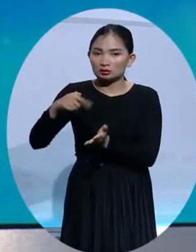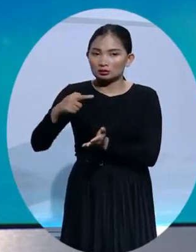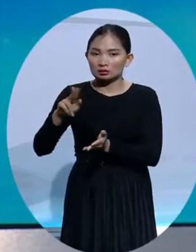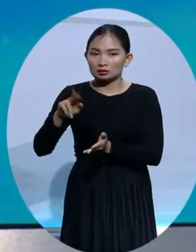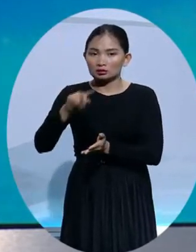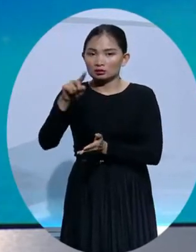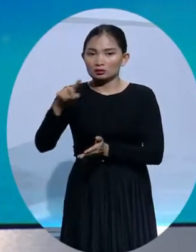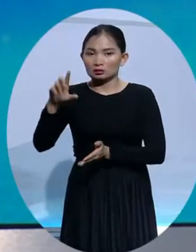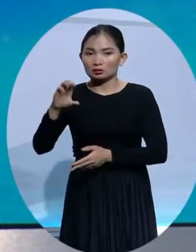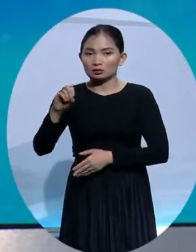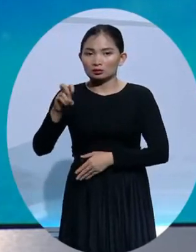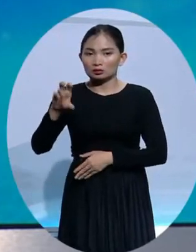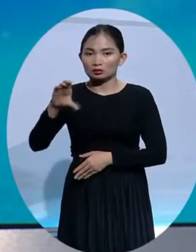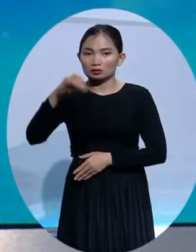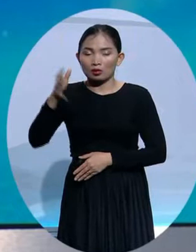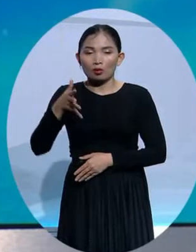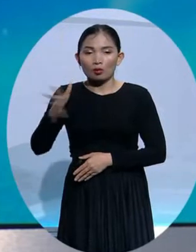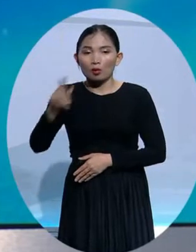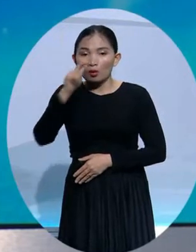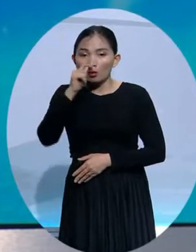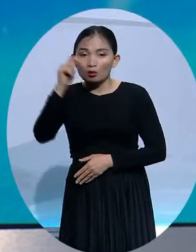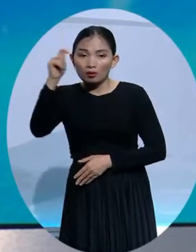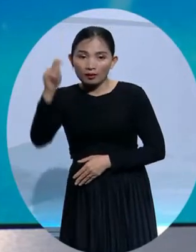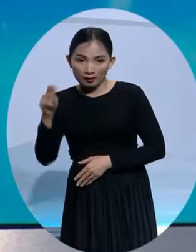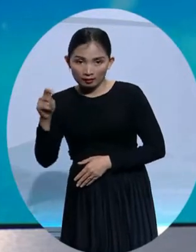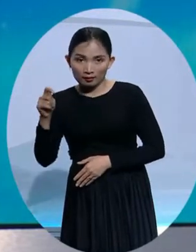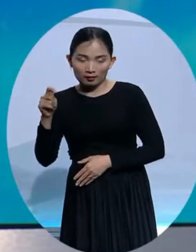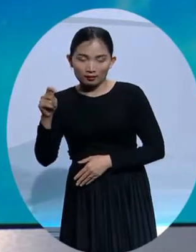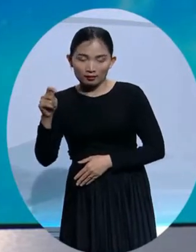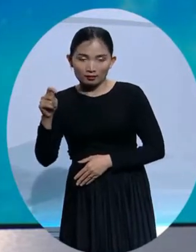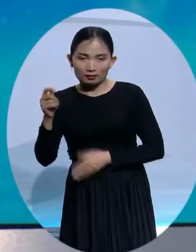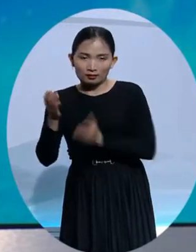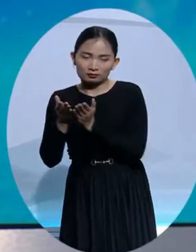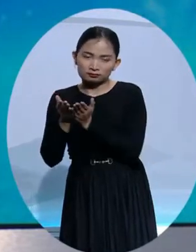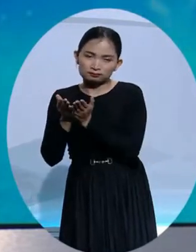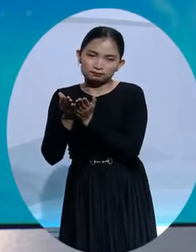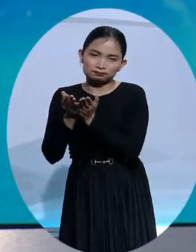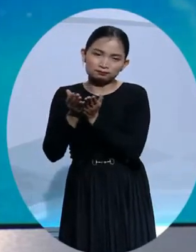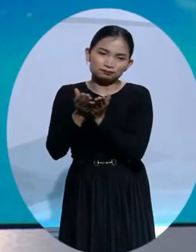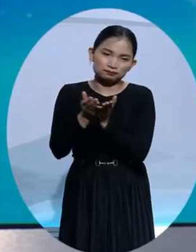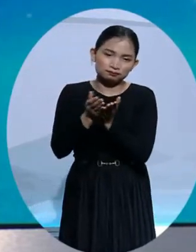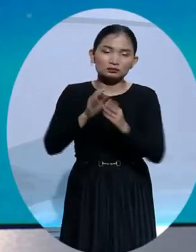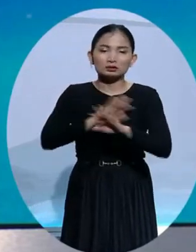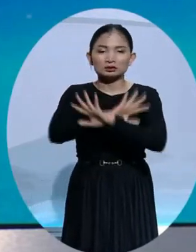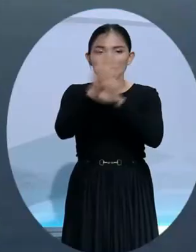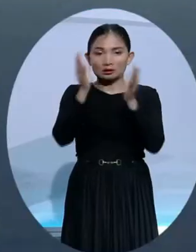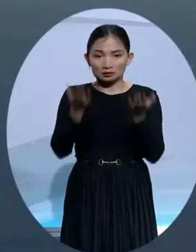Dự kiến tàu sẽ được kiểm tra theo kế hoạch ở Istanbul vào sáng nay ngày 3 tháng 8.